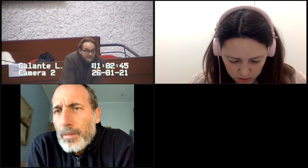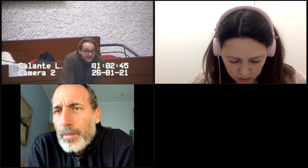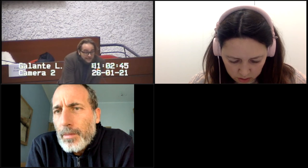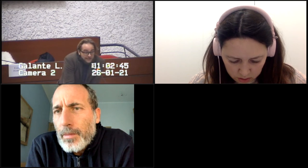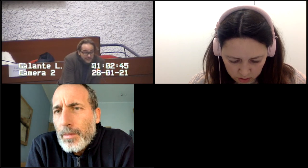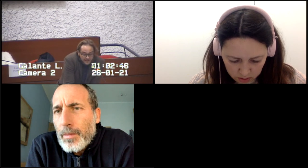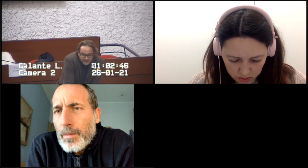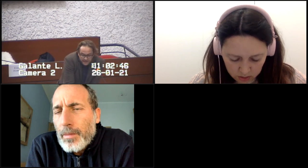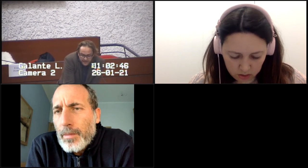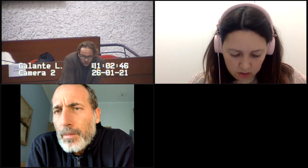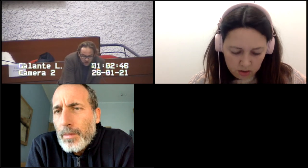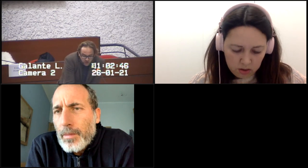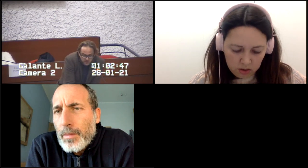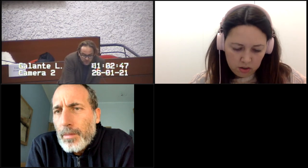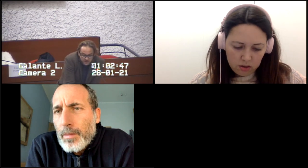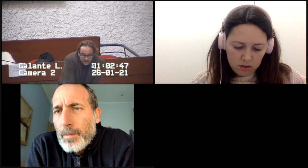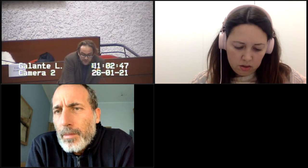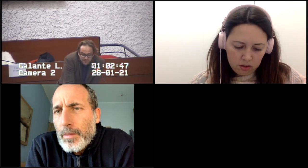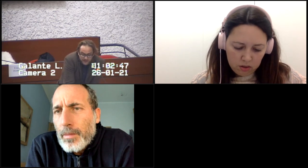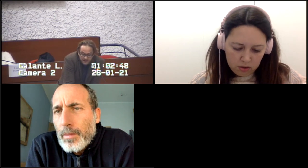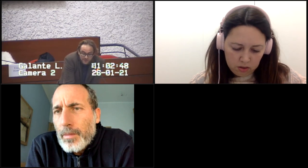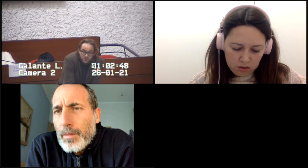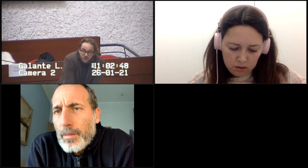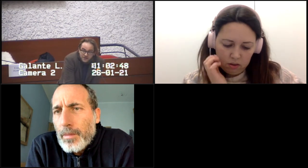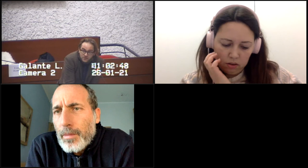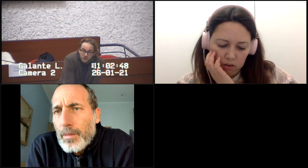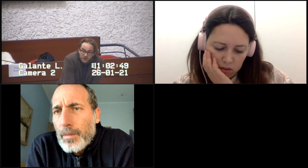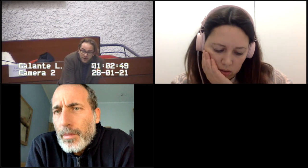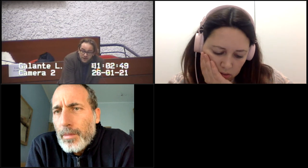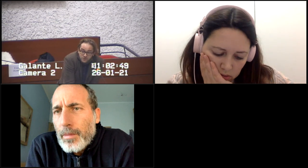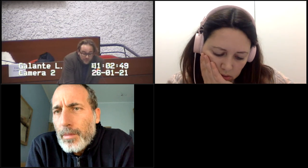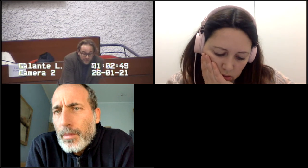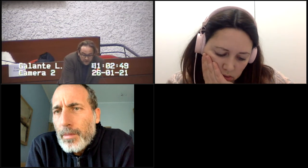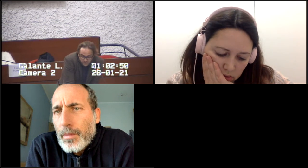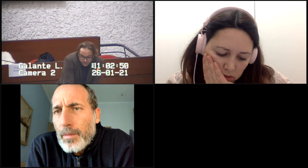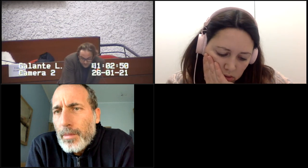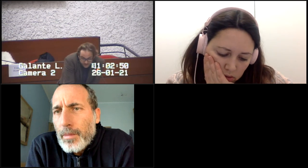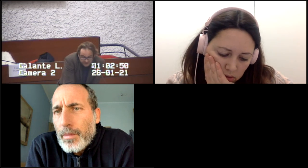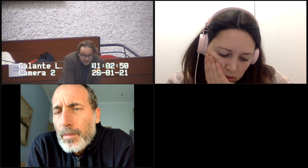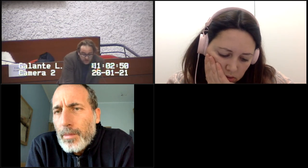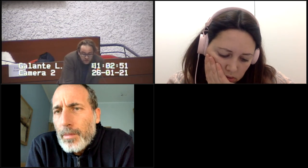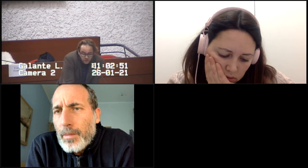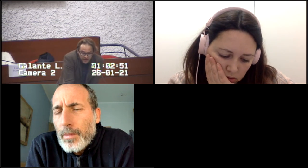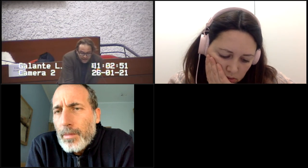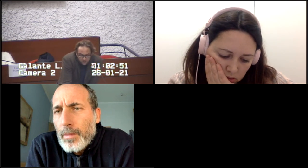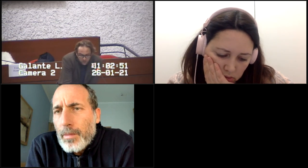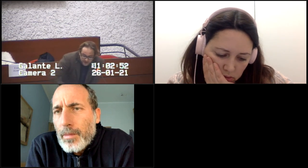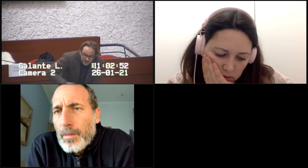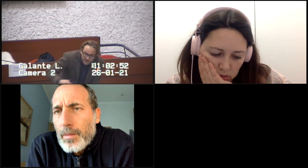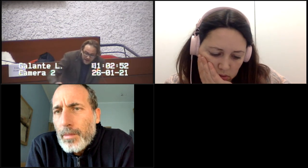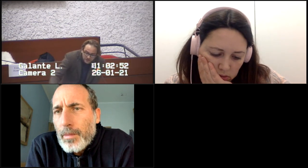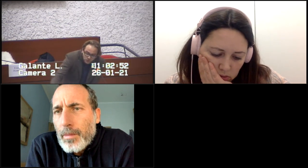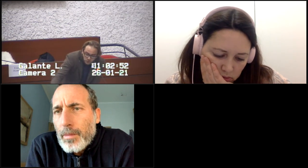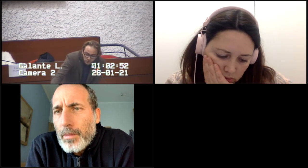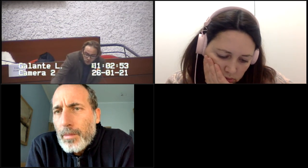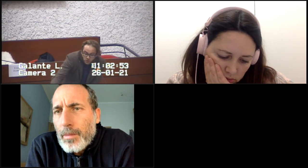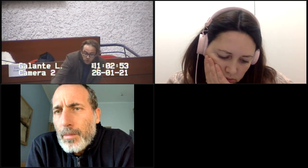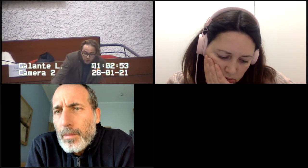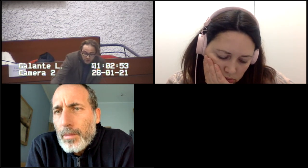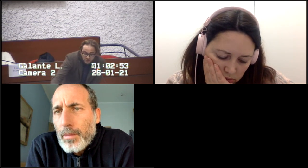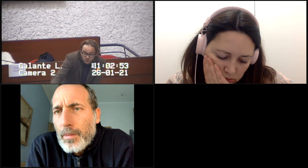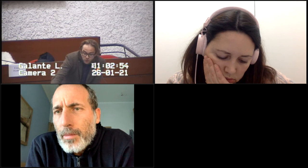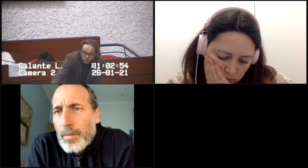l'ultima sentenza che ha colto i responsabili Breda nel processo sull'amianto. A Sesto San Giovanni le morti d'amianto